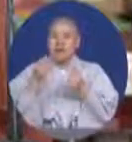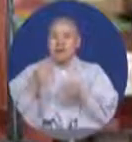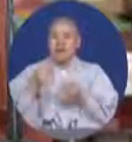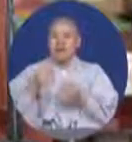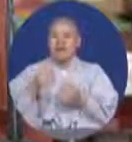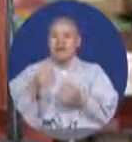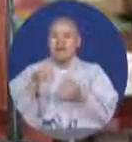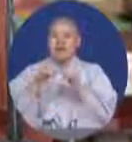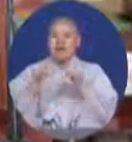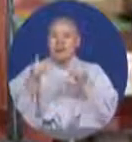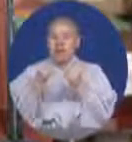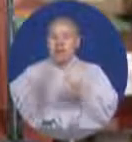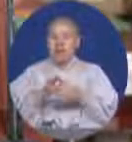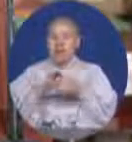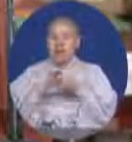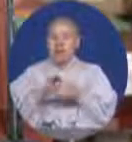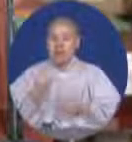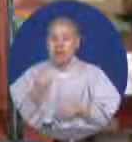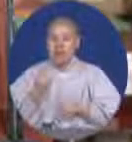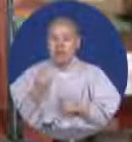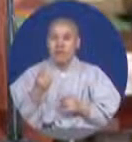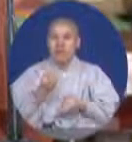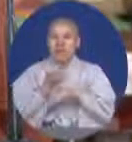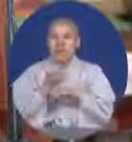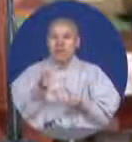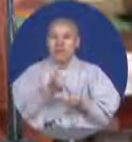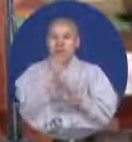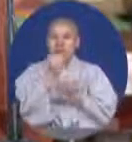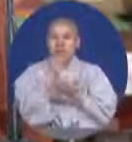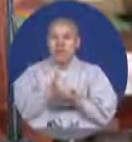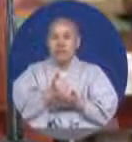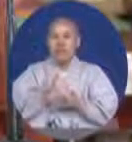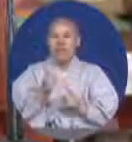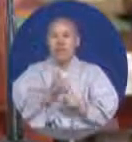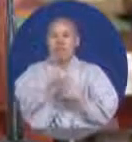그 인연 공덕으로 서가모니 부처님이 성불하신 거예요.